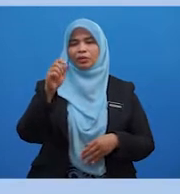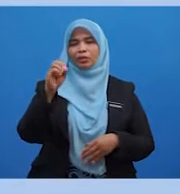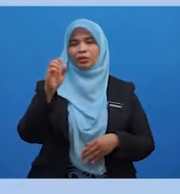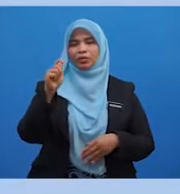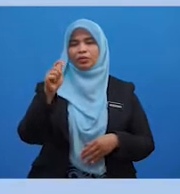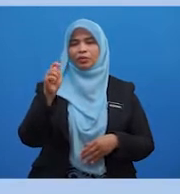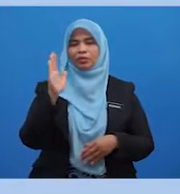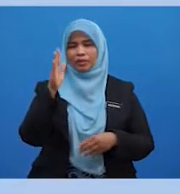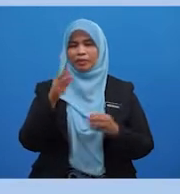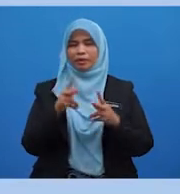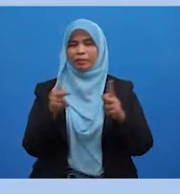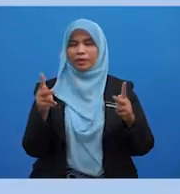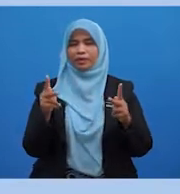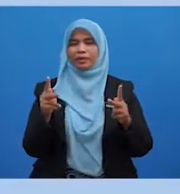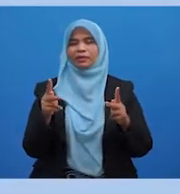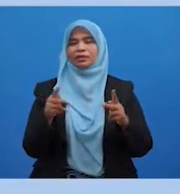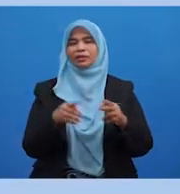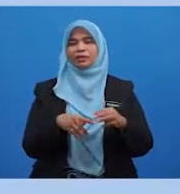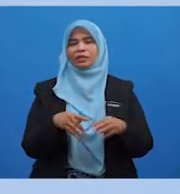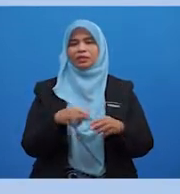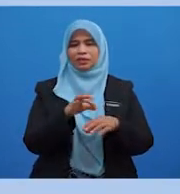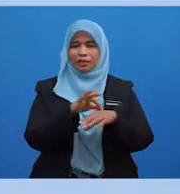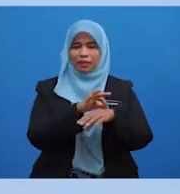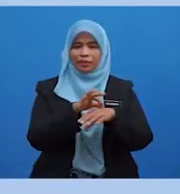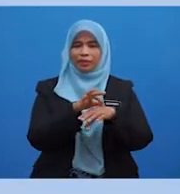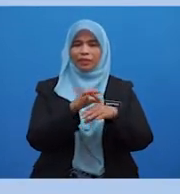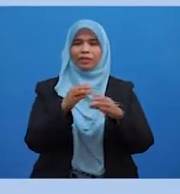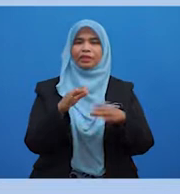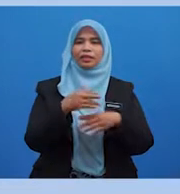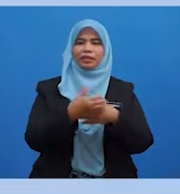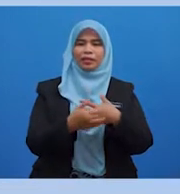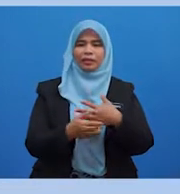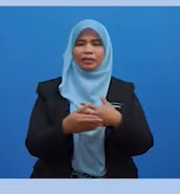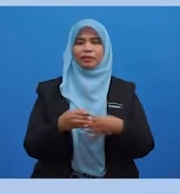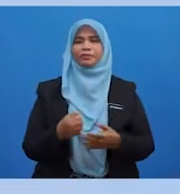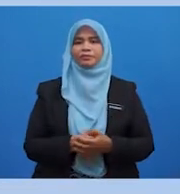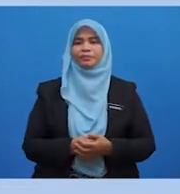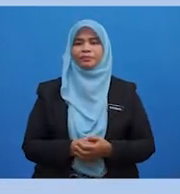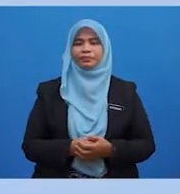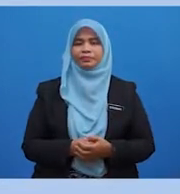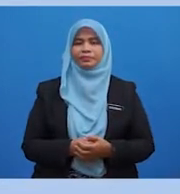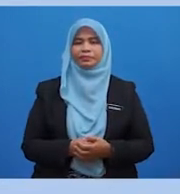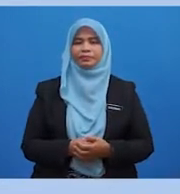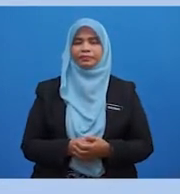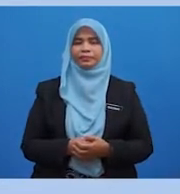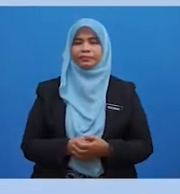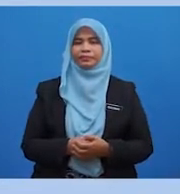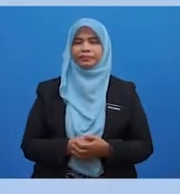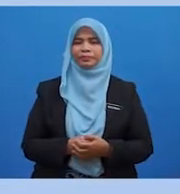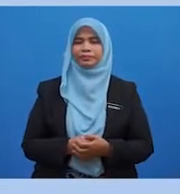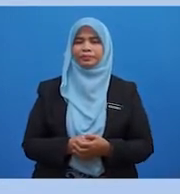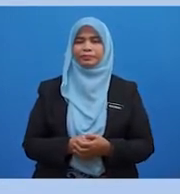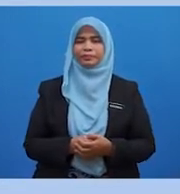pengembangan saluran darah pada otot berkenaan, iaitu kesan daripada tindakan parasimpatetik.